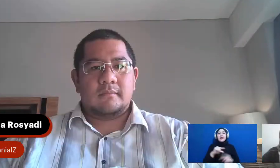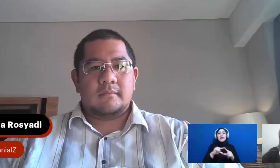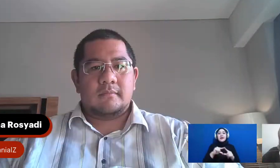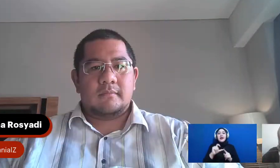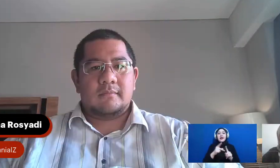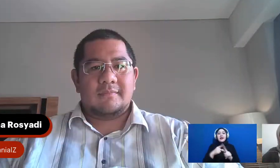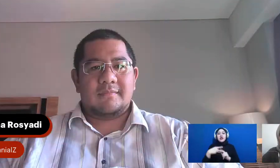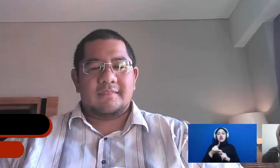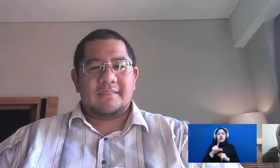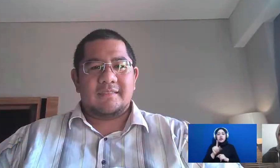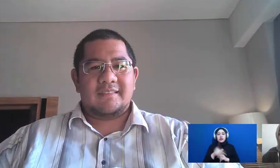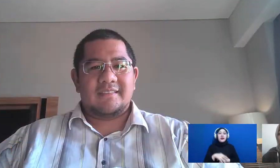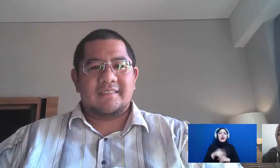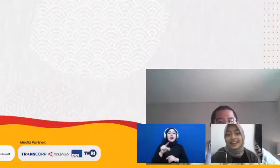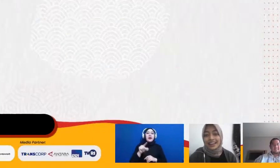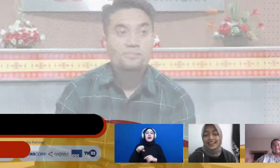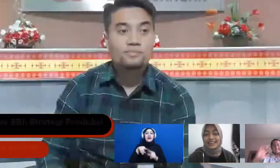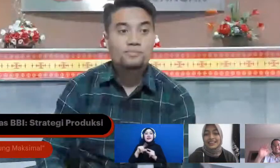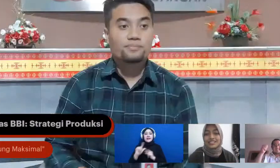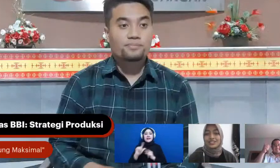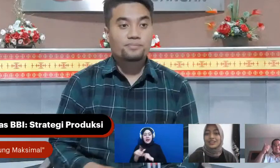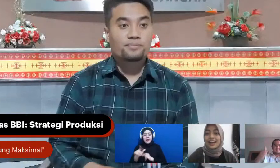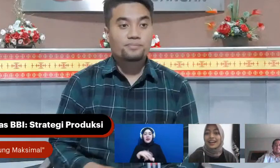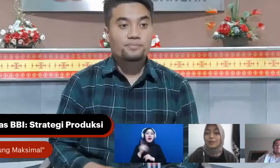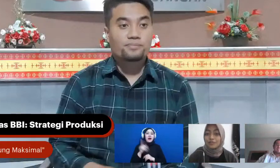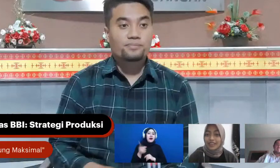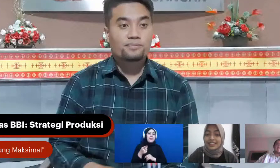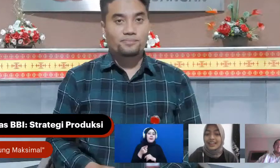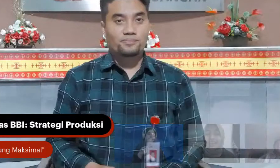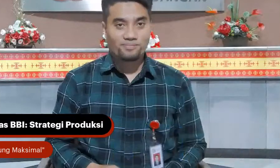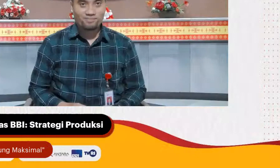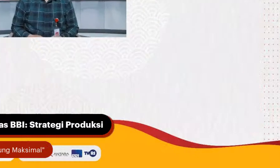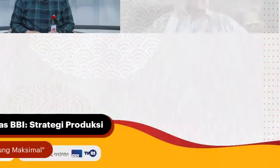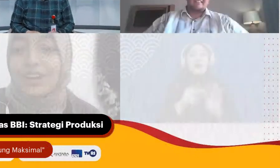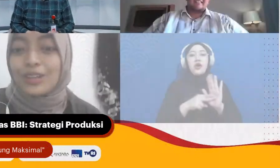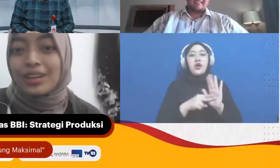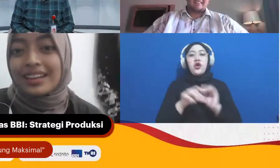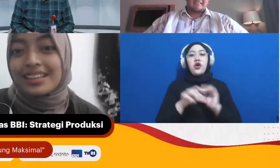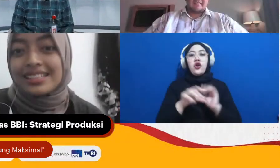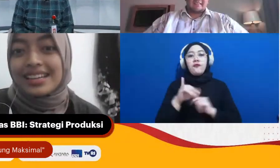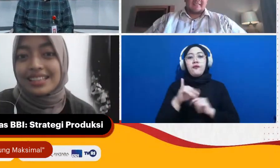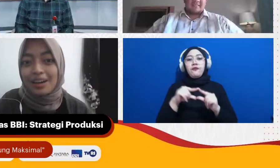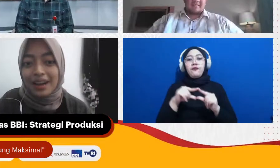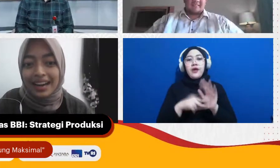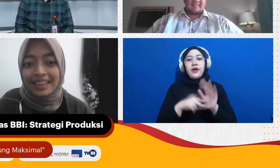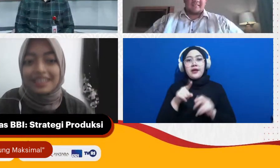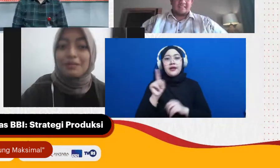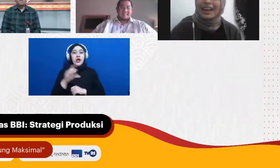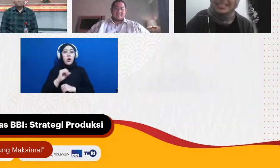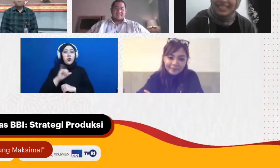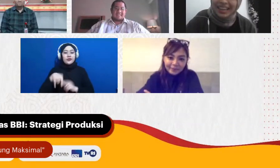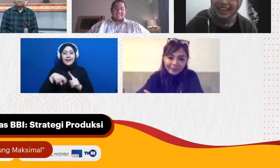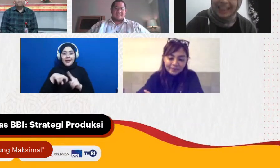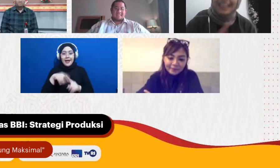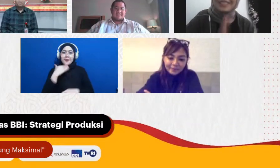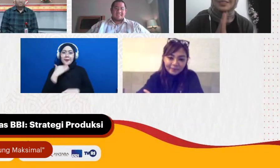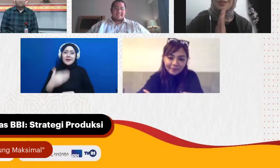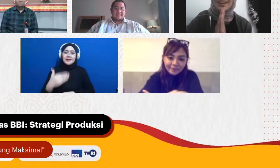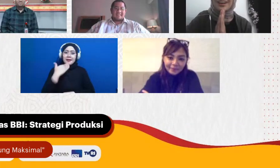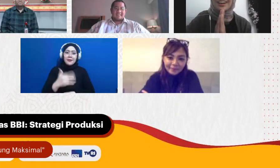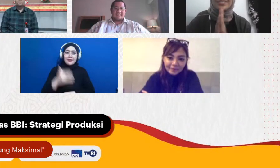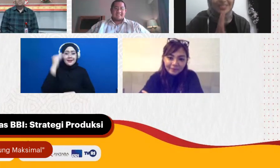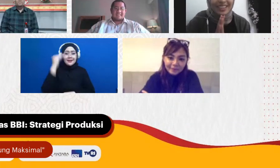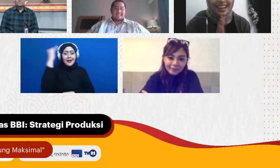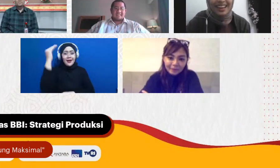Invina, Kak Rizal dari Nasi Kapau Langganan, dan juga Kak Novian dari Otoritas Jasa Keuangan. Terima kasih kakak-kakak